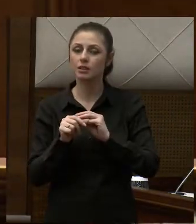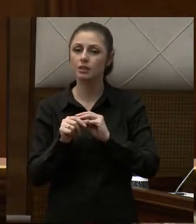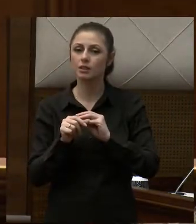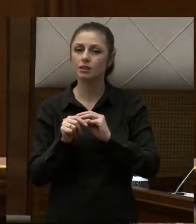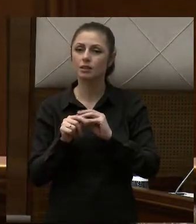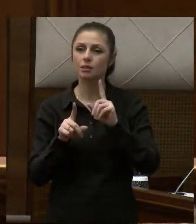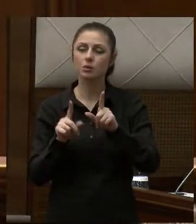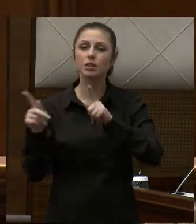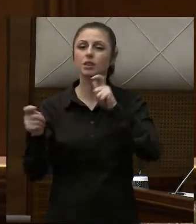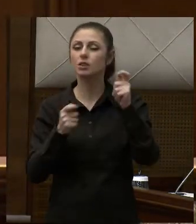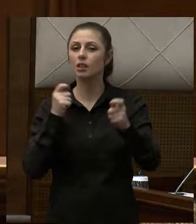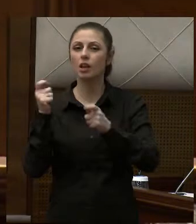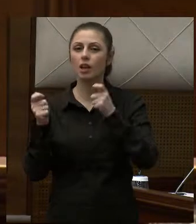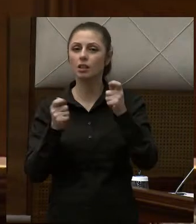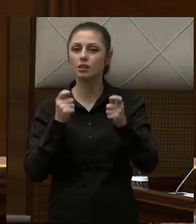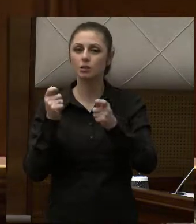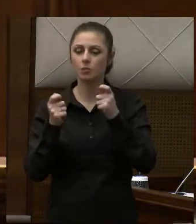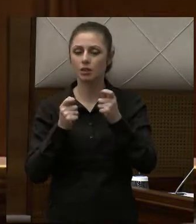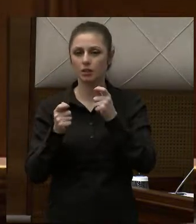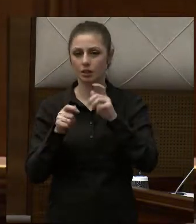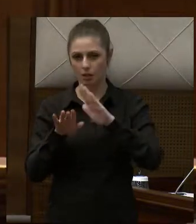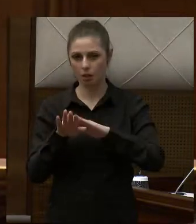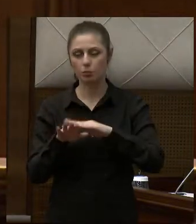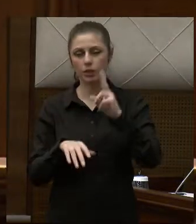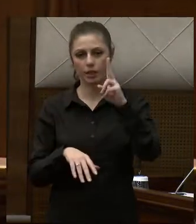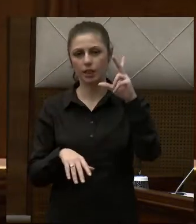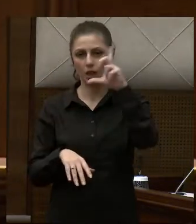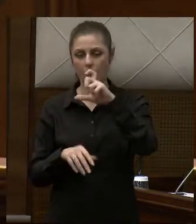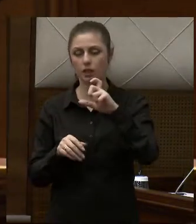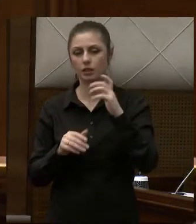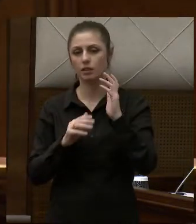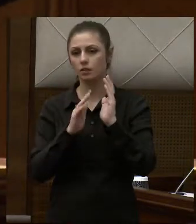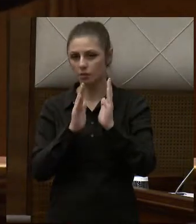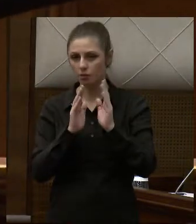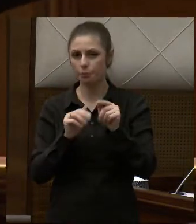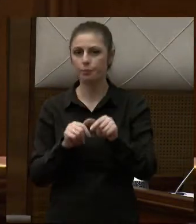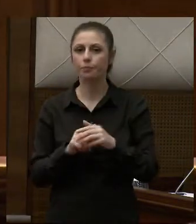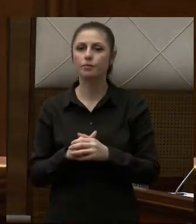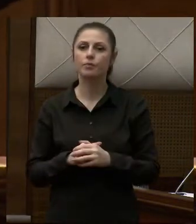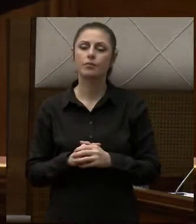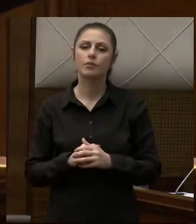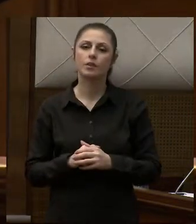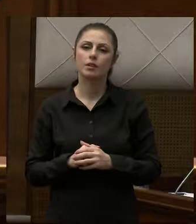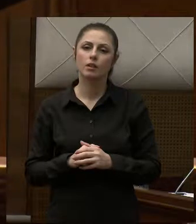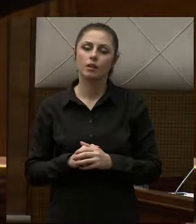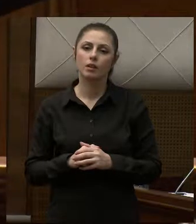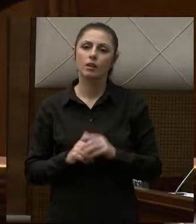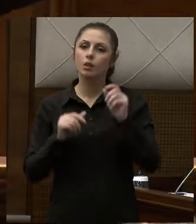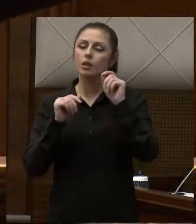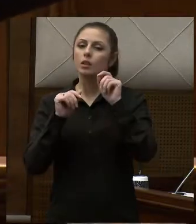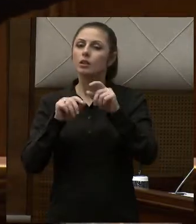hafriyatla ilgili çalışmayı yaklaşık 2 aydan beri sürdürüyorlar. Hafriyatla Anıtlar Tabiat Varlıklarını